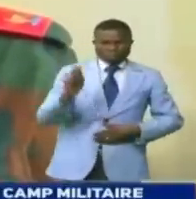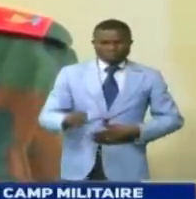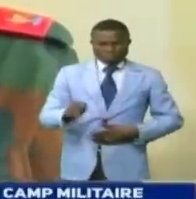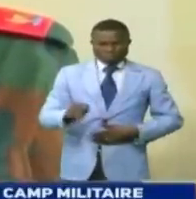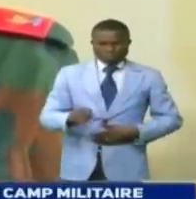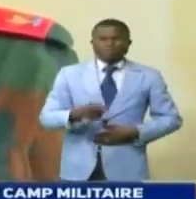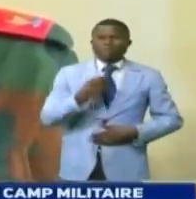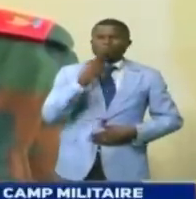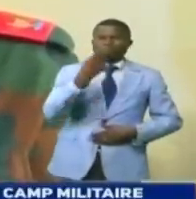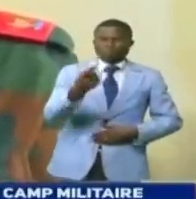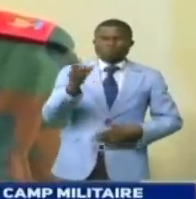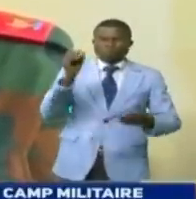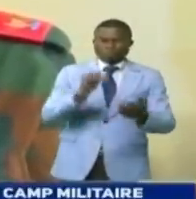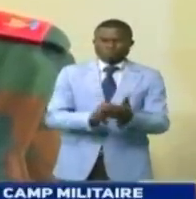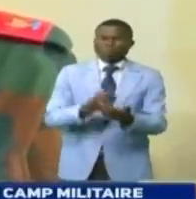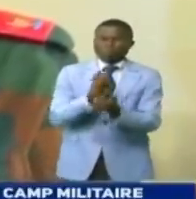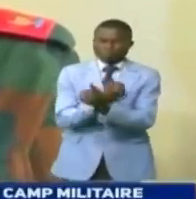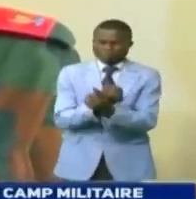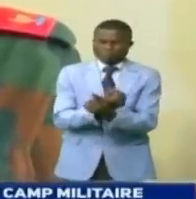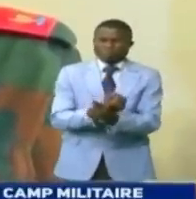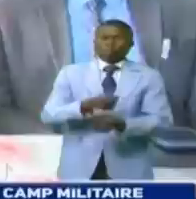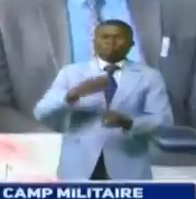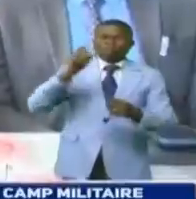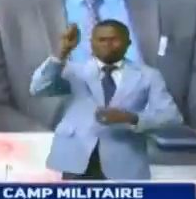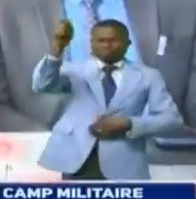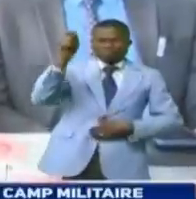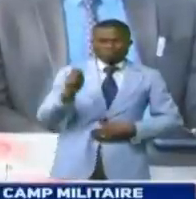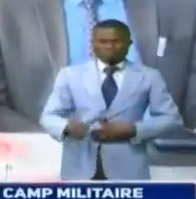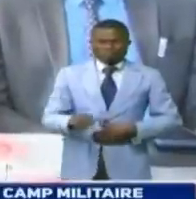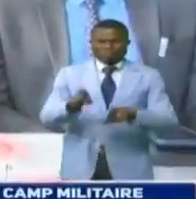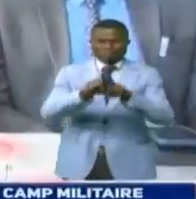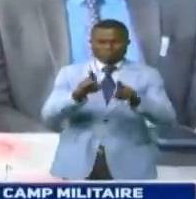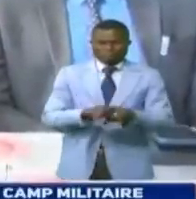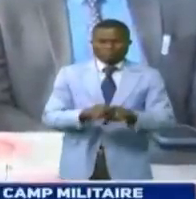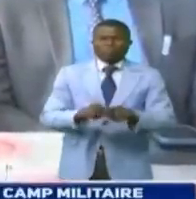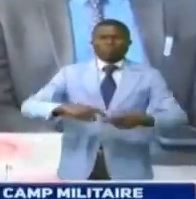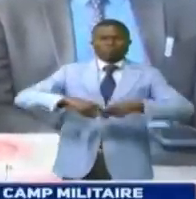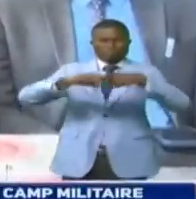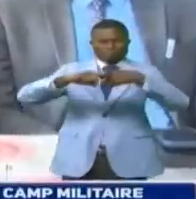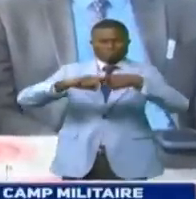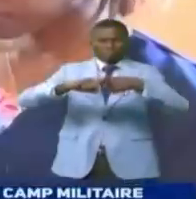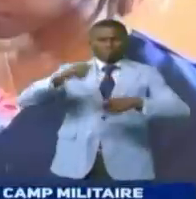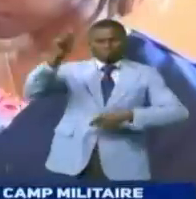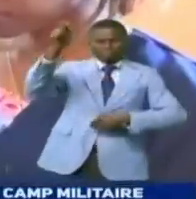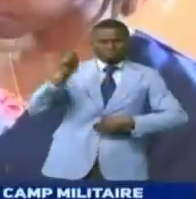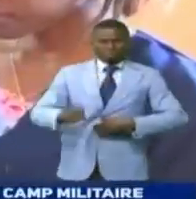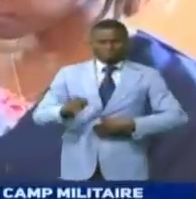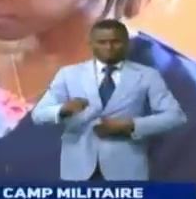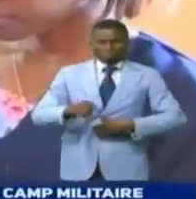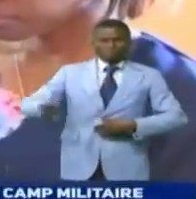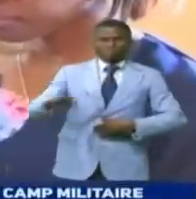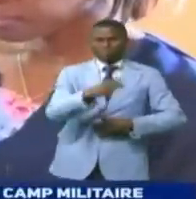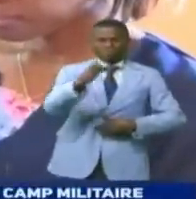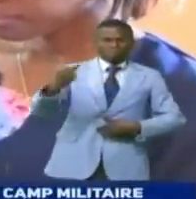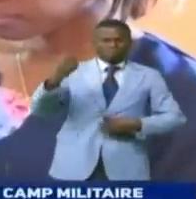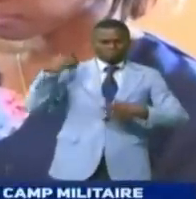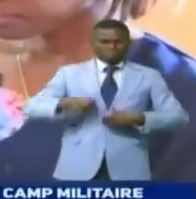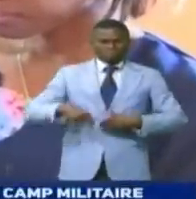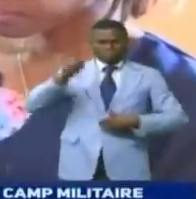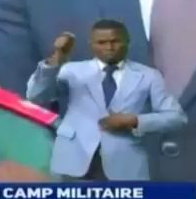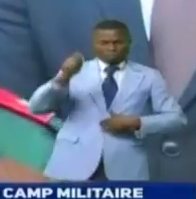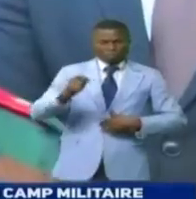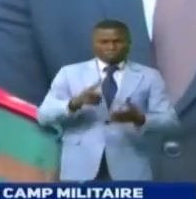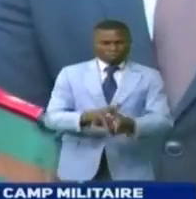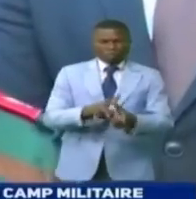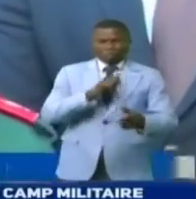a profité pour rappeler la discipline des hommes en uniforme et l'interdiction pour les militaires de divaguer en tenue militaire avec ou sans